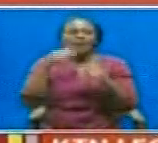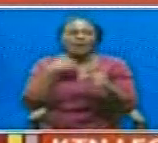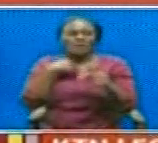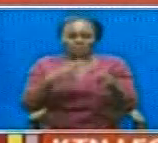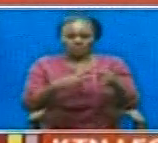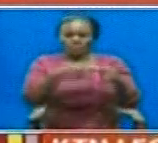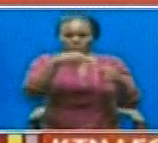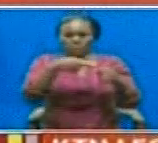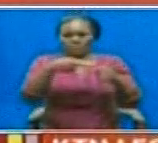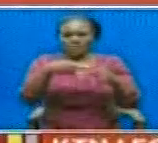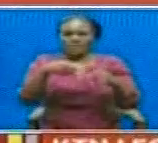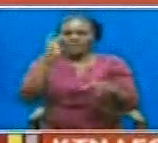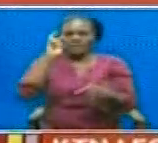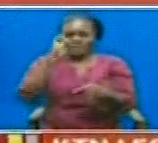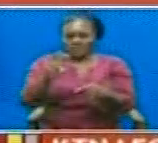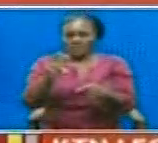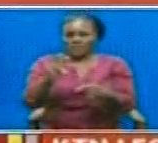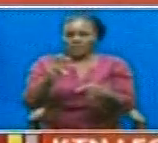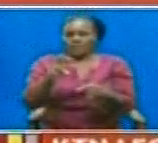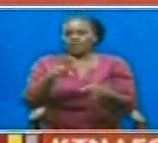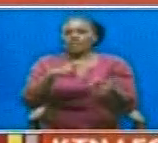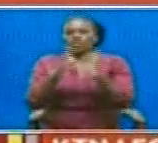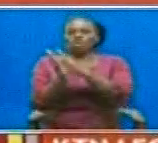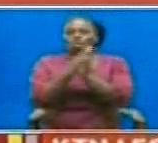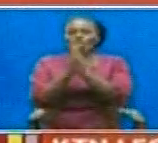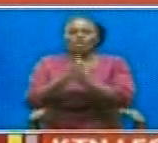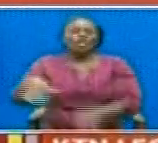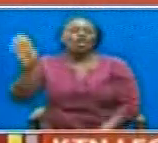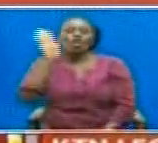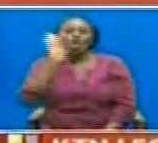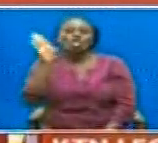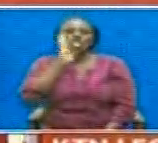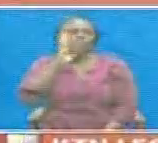akili. Pengine tupate kuyaona hayo katika makala yetu ya Dozi Dozi.